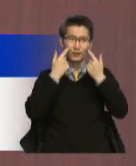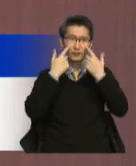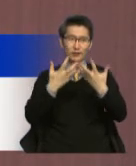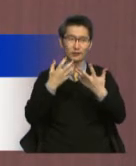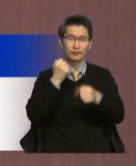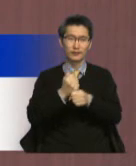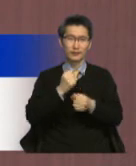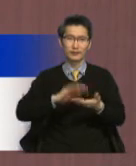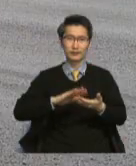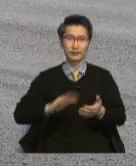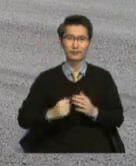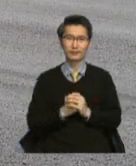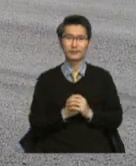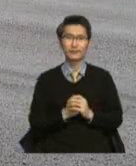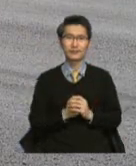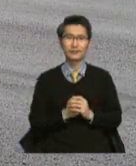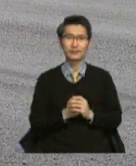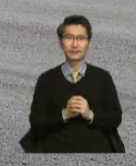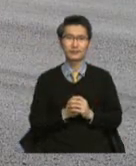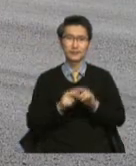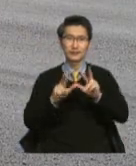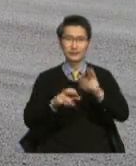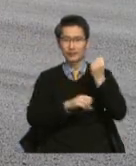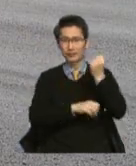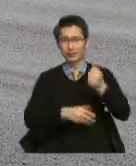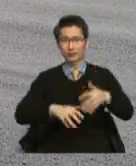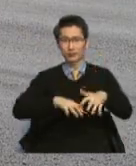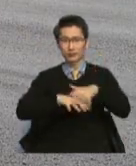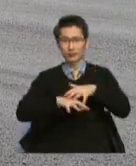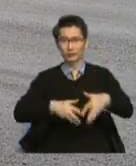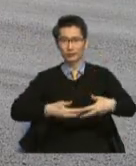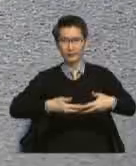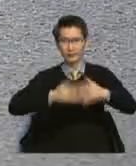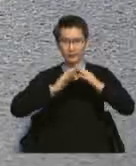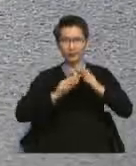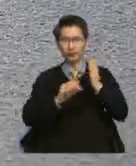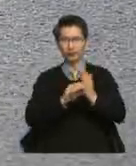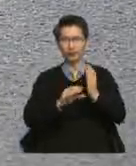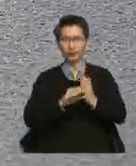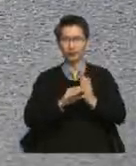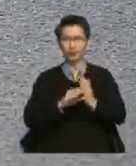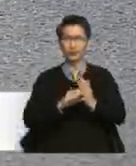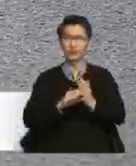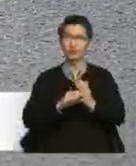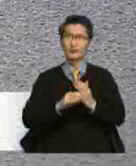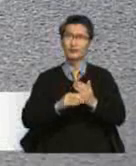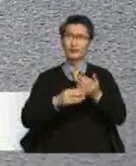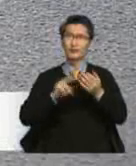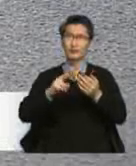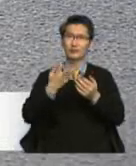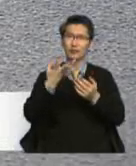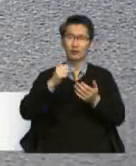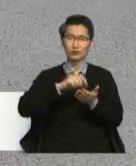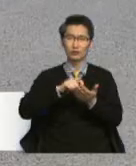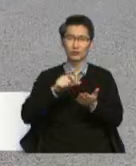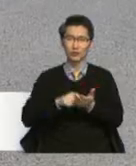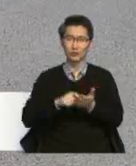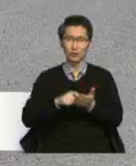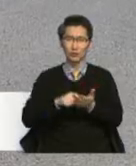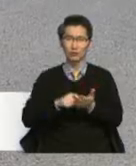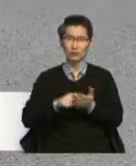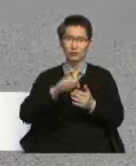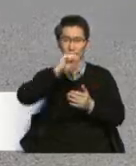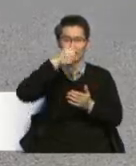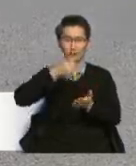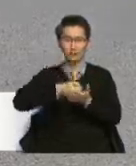것들을 분명하게 해내겠습니다. 현재 기본 설계가 진행되고 있고 구비로 사업 기금 200억 원 정도가 확보된